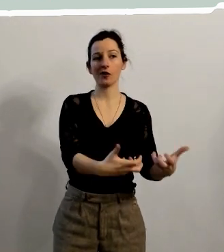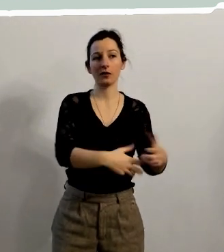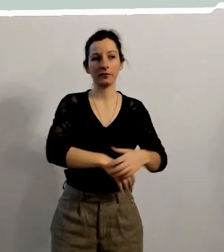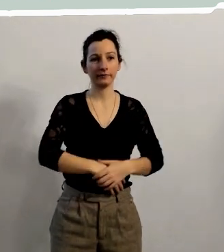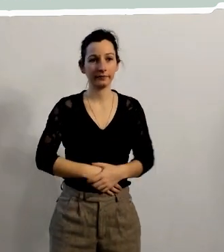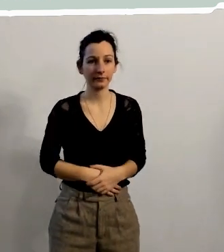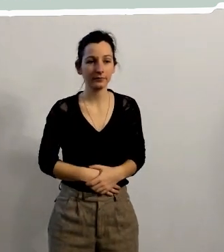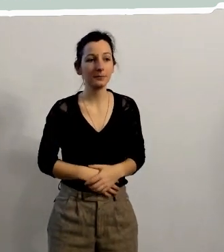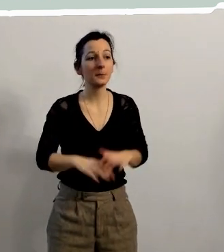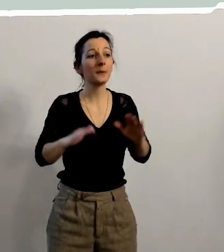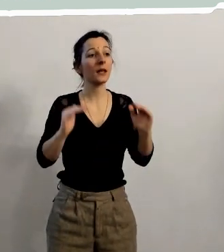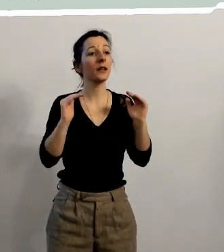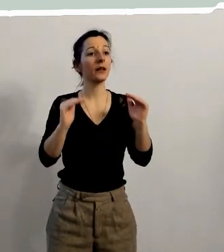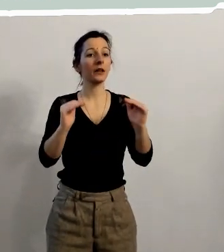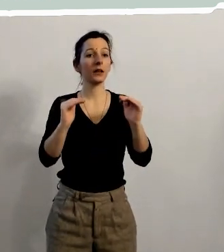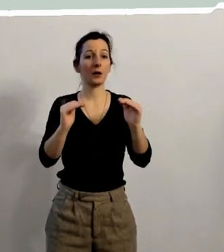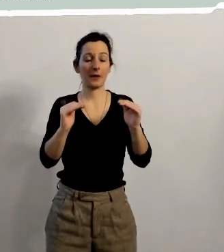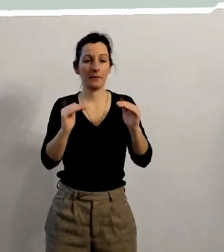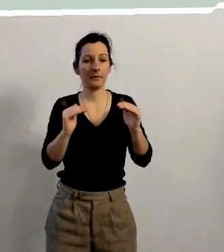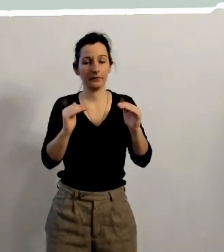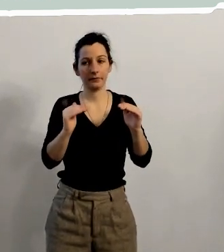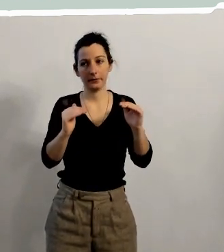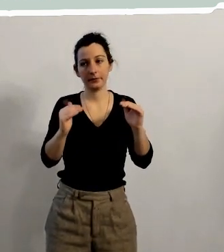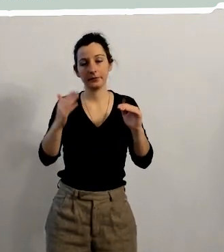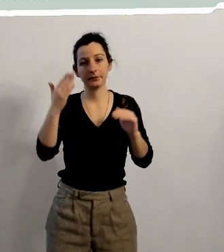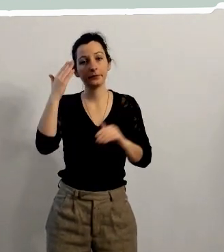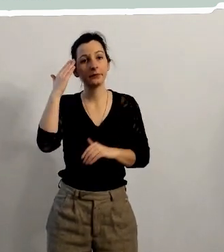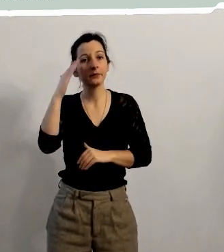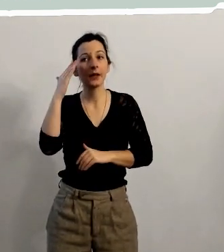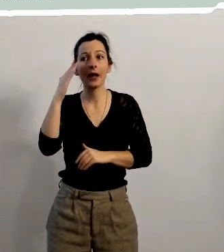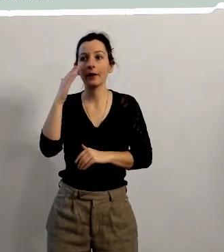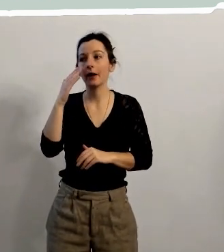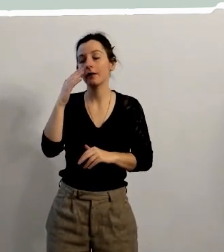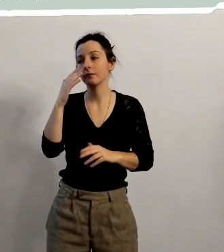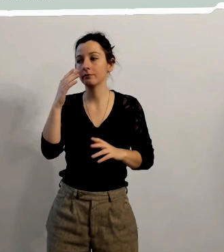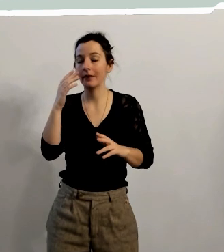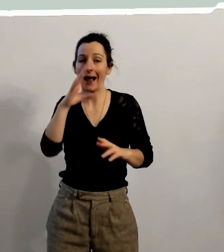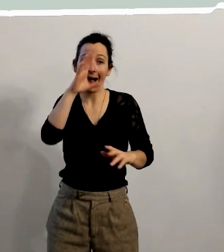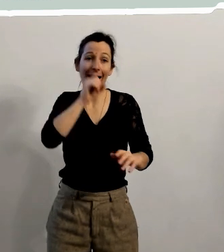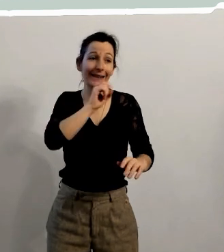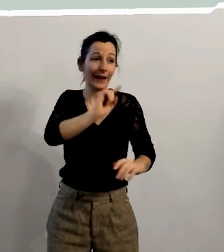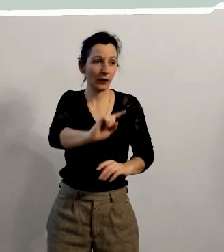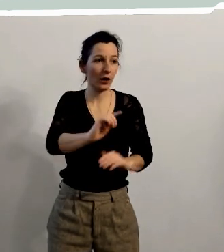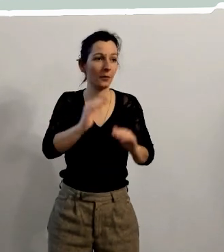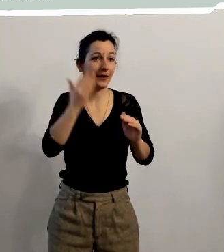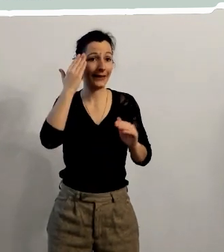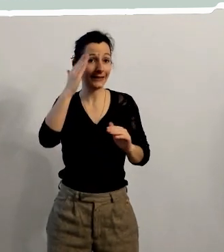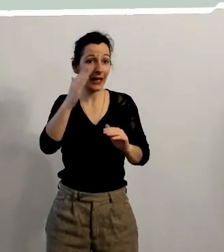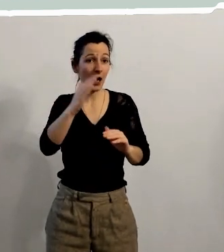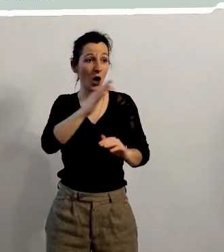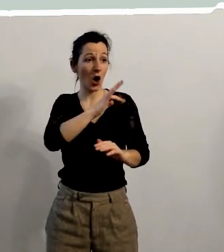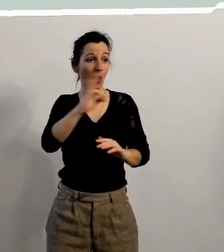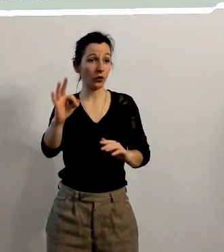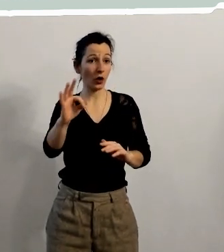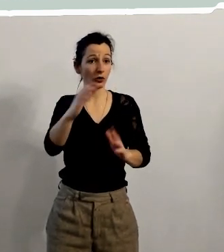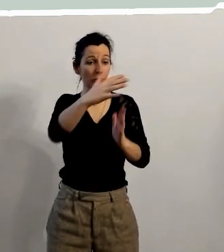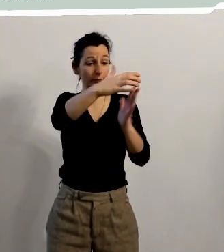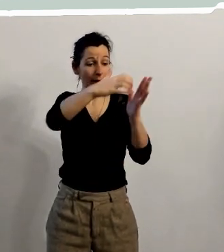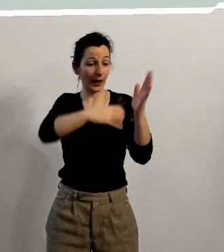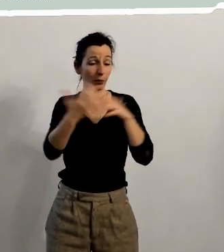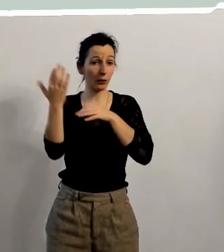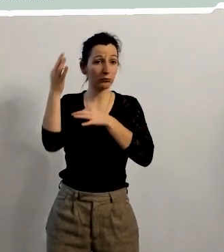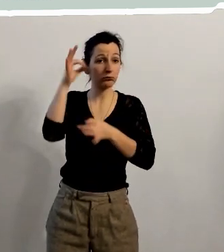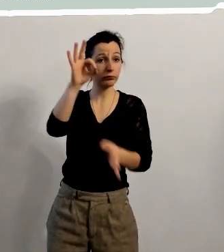Mais malgré tout, c'est devenu, hein, sans doute que c'est pas pour rien, une cause nationale, et il y a eu un rapport qu'on peut